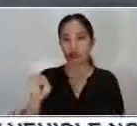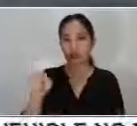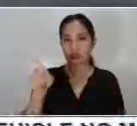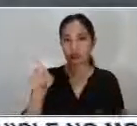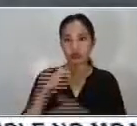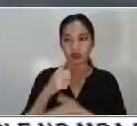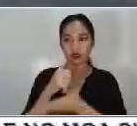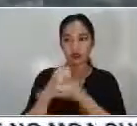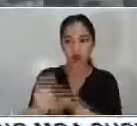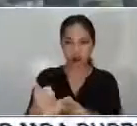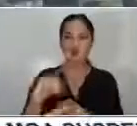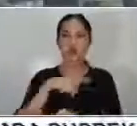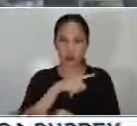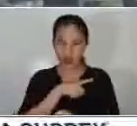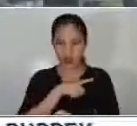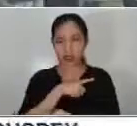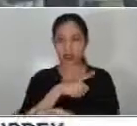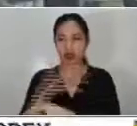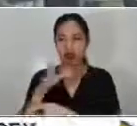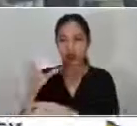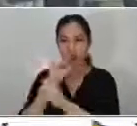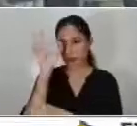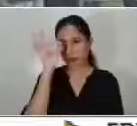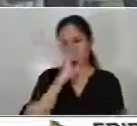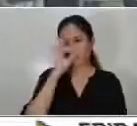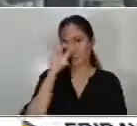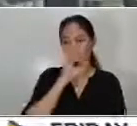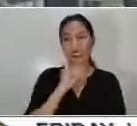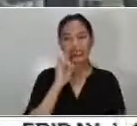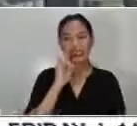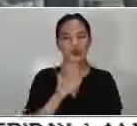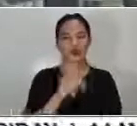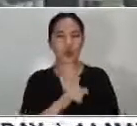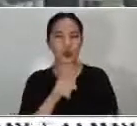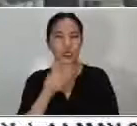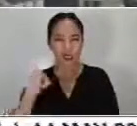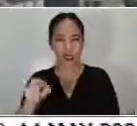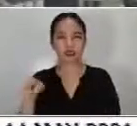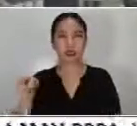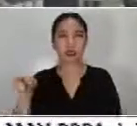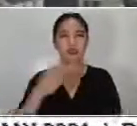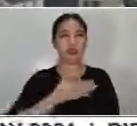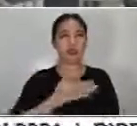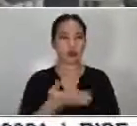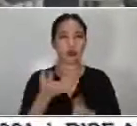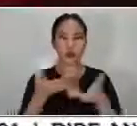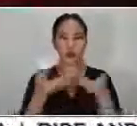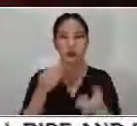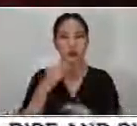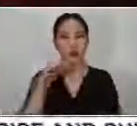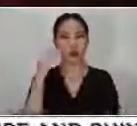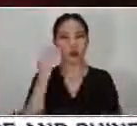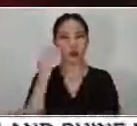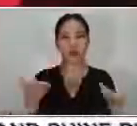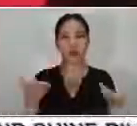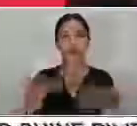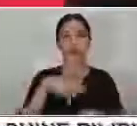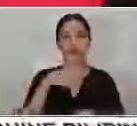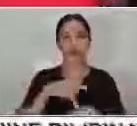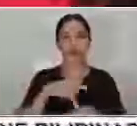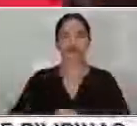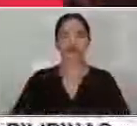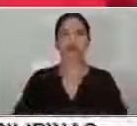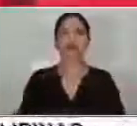tinamaan ang isang eskwelahan na pinatapatakbo ng United Nations. 15 estudyante ang inulat na namatay